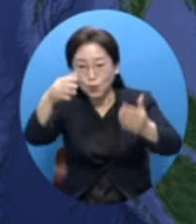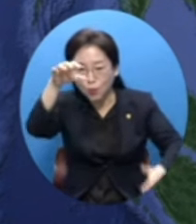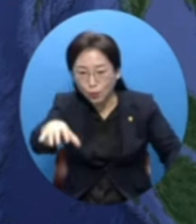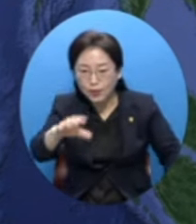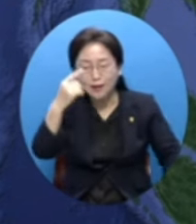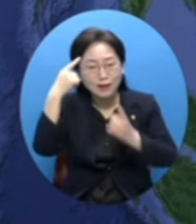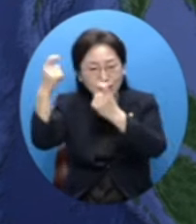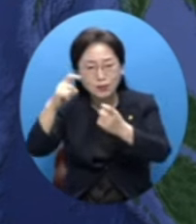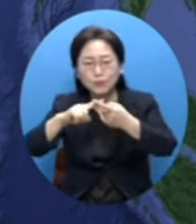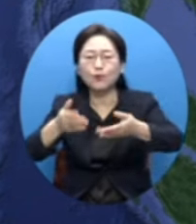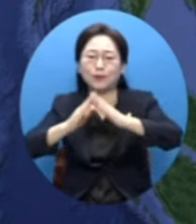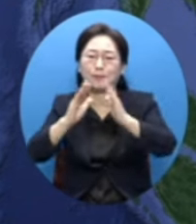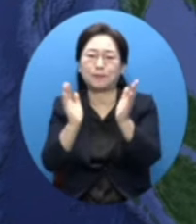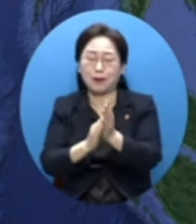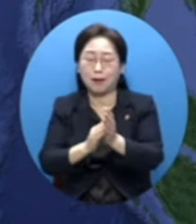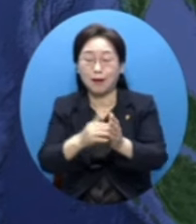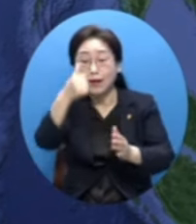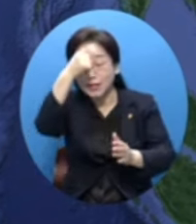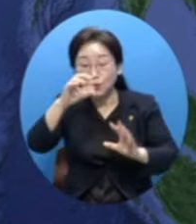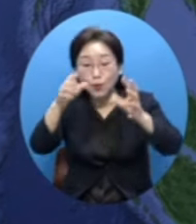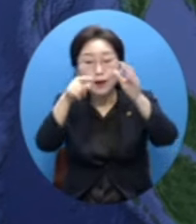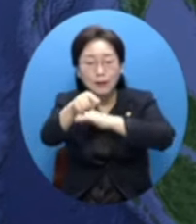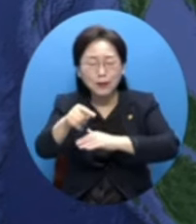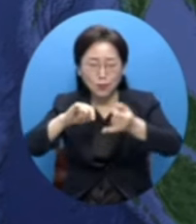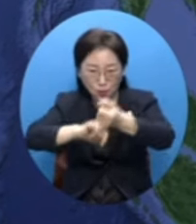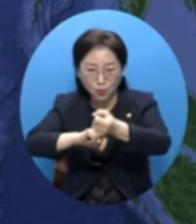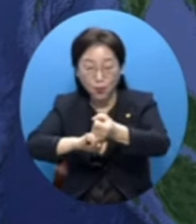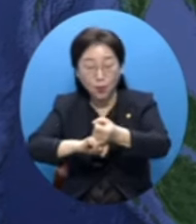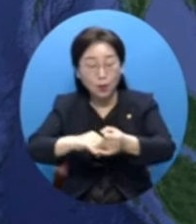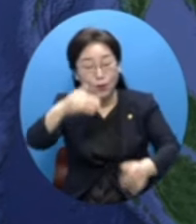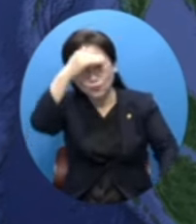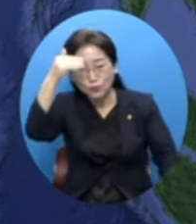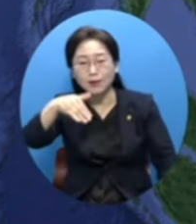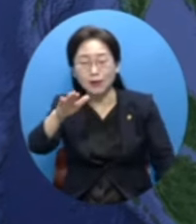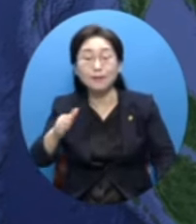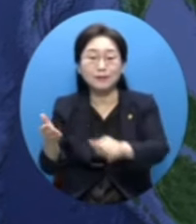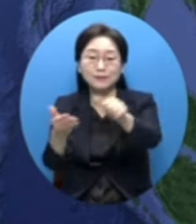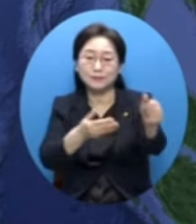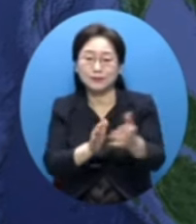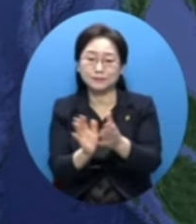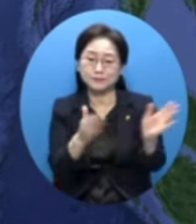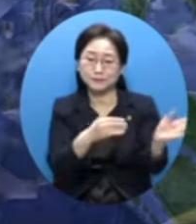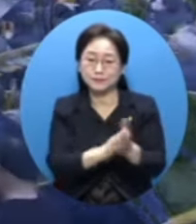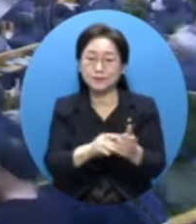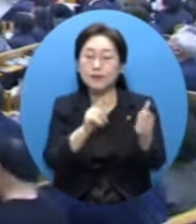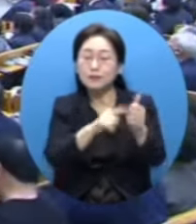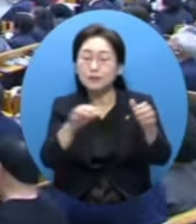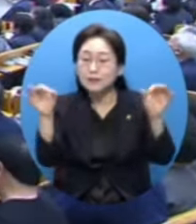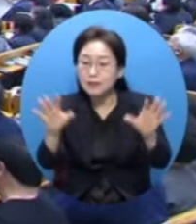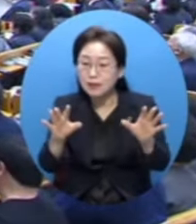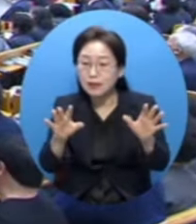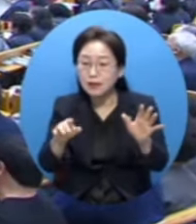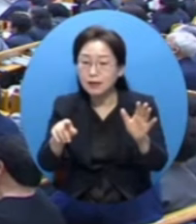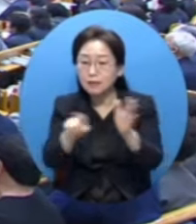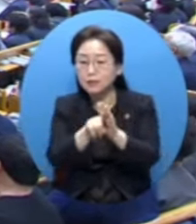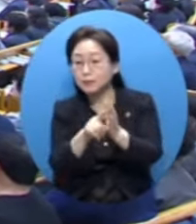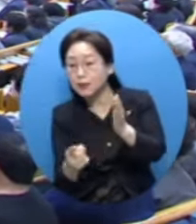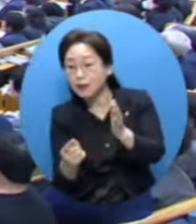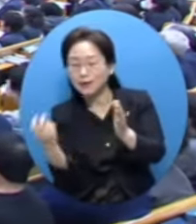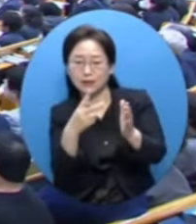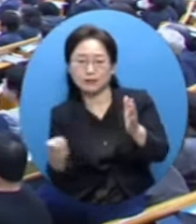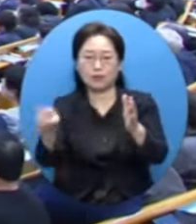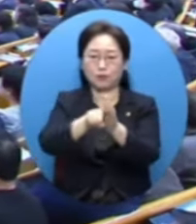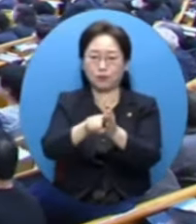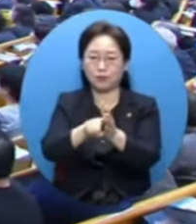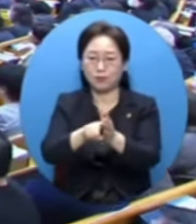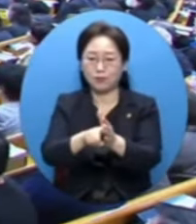한번 인도 첸나에 가시면 꼭 한번 들려보시기 바랍니다. 도마와 같이 잠시 신앙의 자리를 이탈했다고 할지라도 속히 신앙을 회복하고